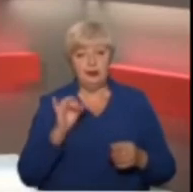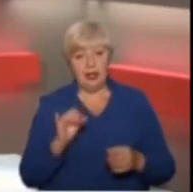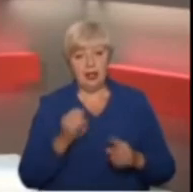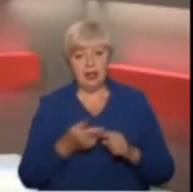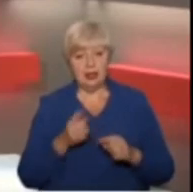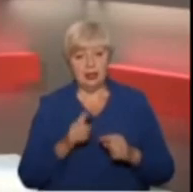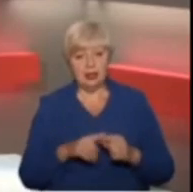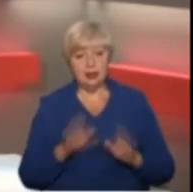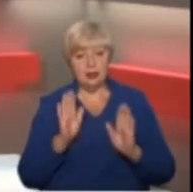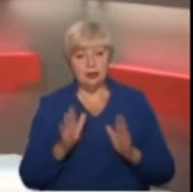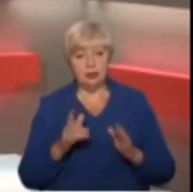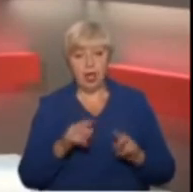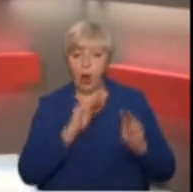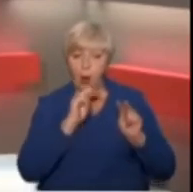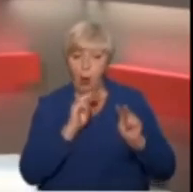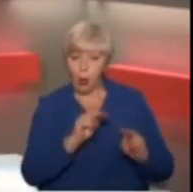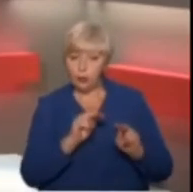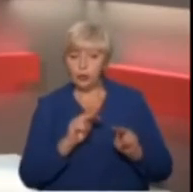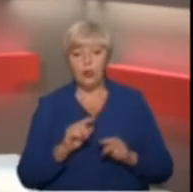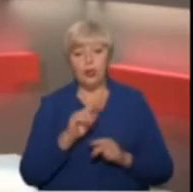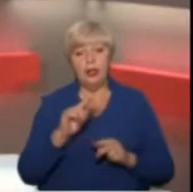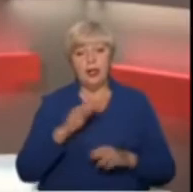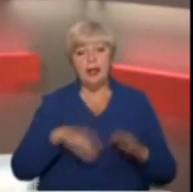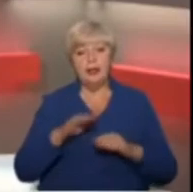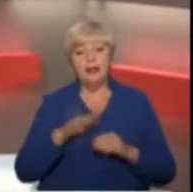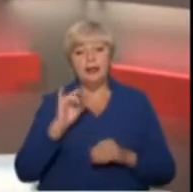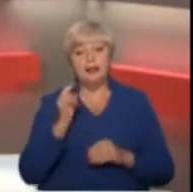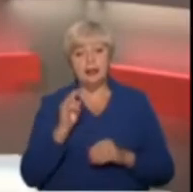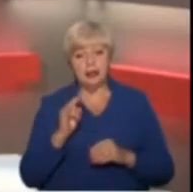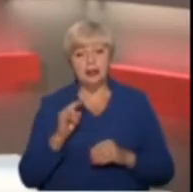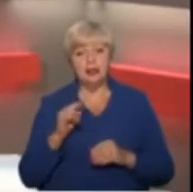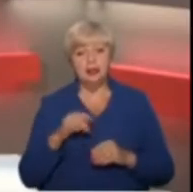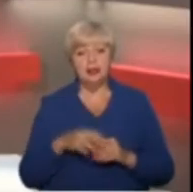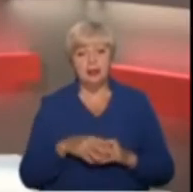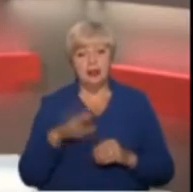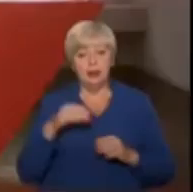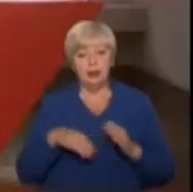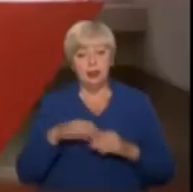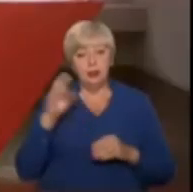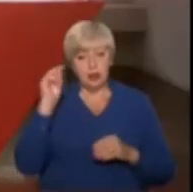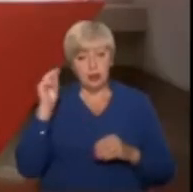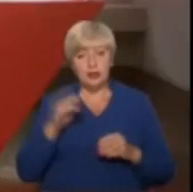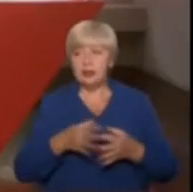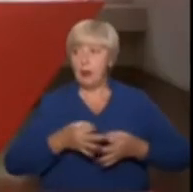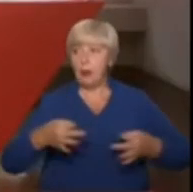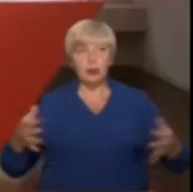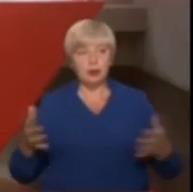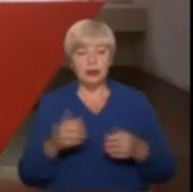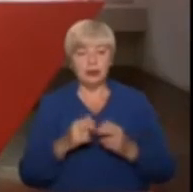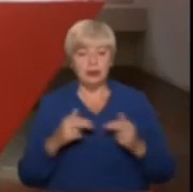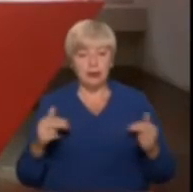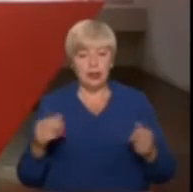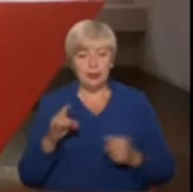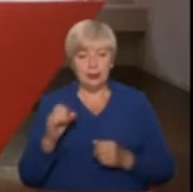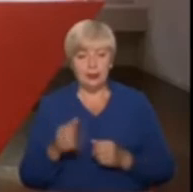буде як такий контроль над дитиною, контроль над учнівським простором міста Дніпра. Як реагують на це? Ну, про те, що